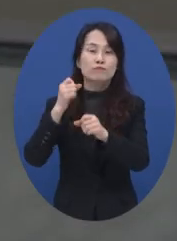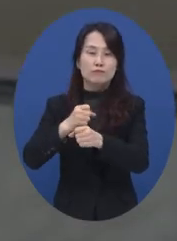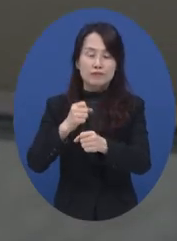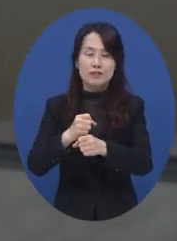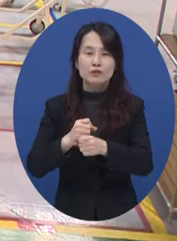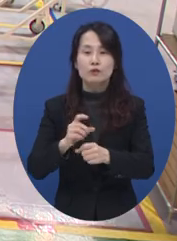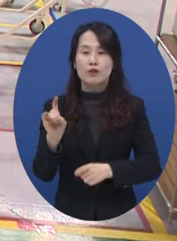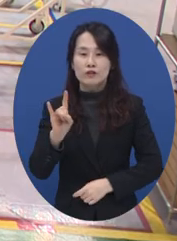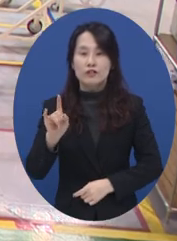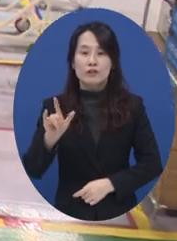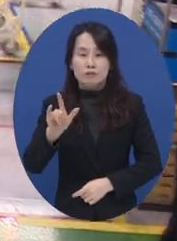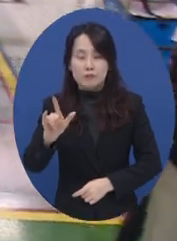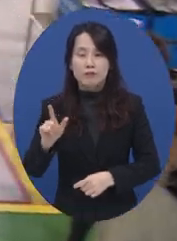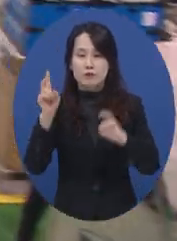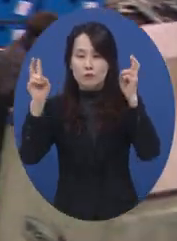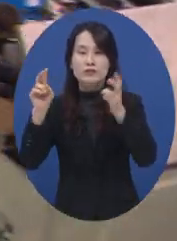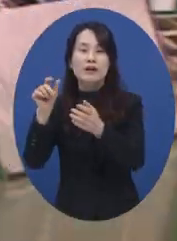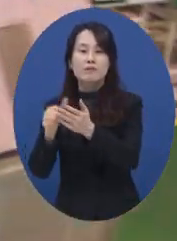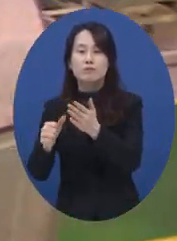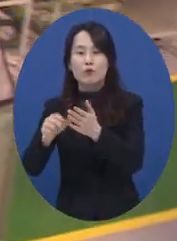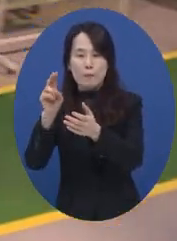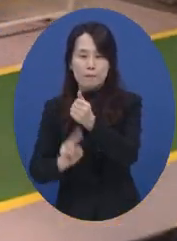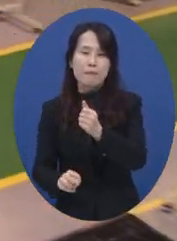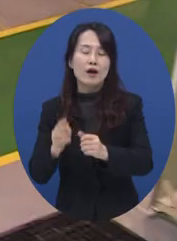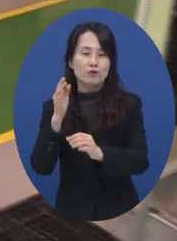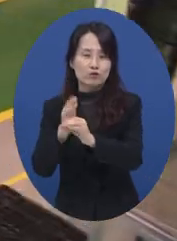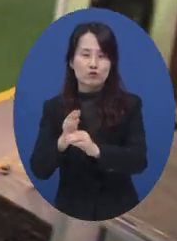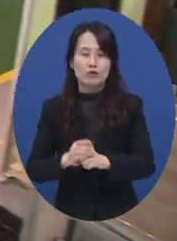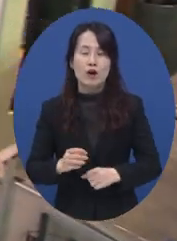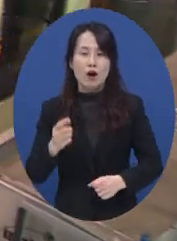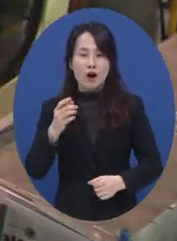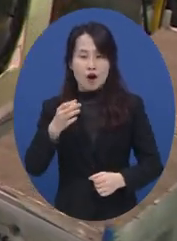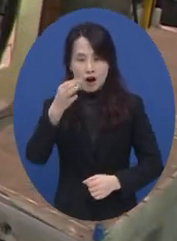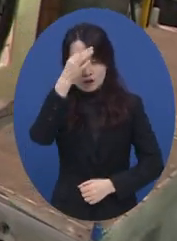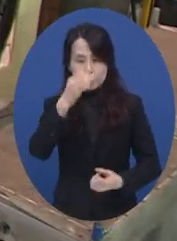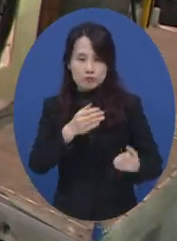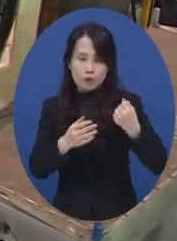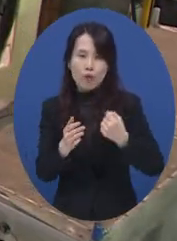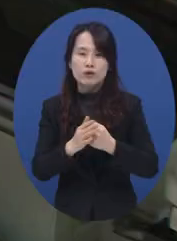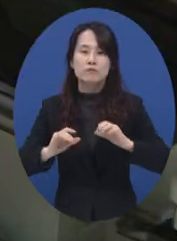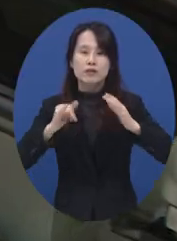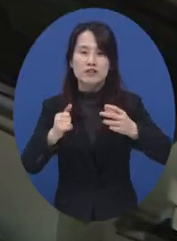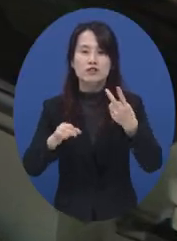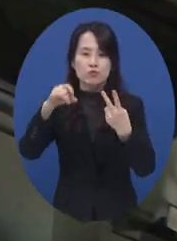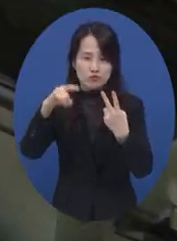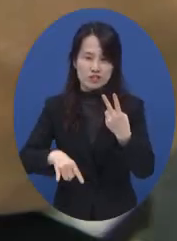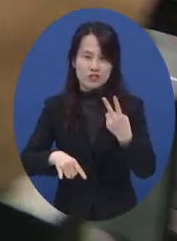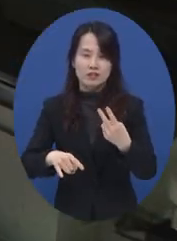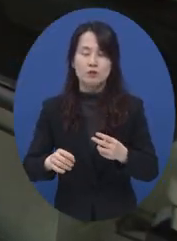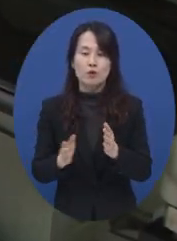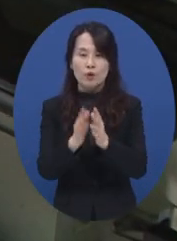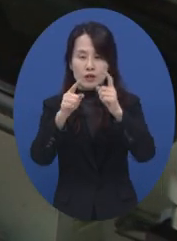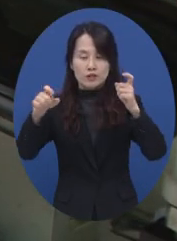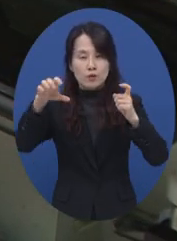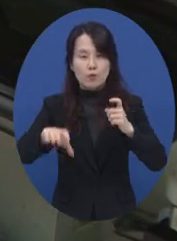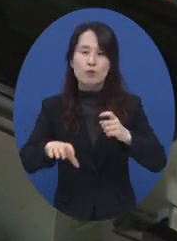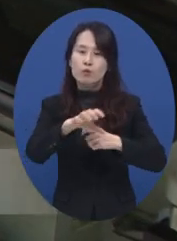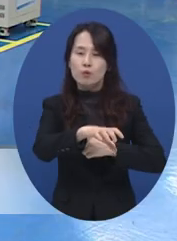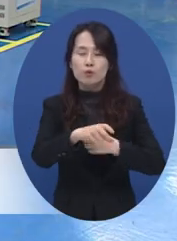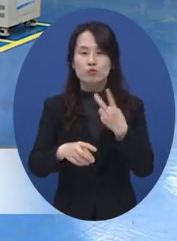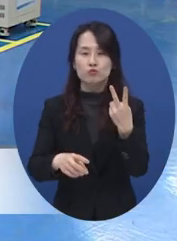있습니다. 높은 기술력으로 세계 2위에 자리하고 있고 국내엔 경기도 화성 등 두 곳에 공장이 들어와